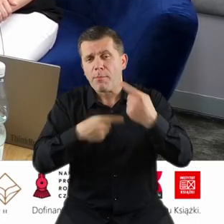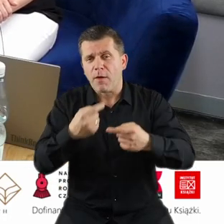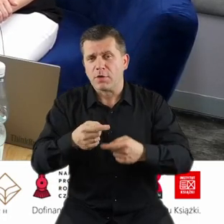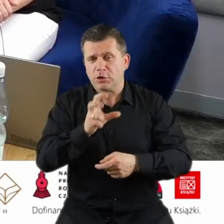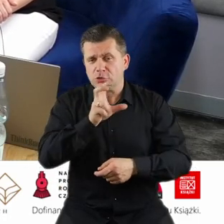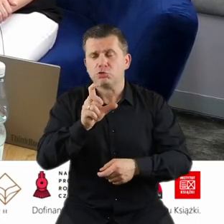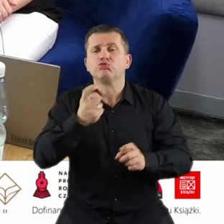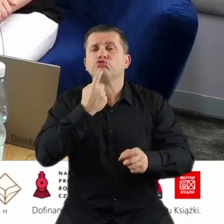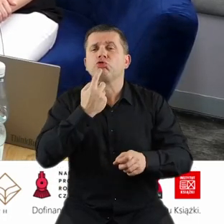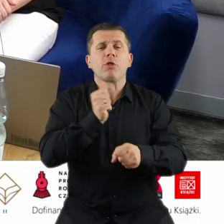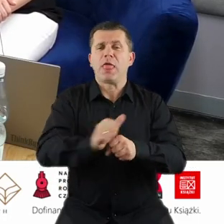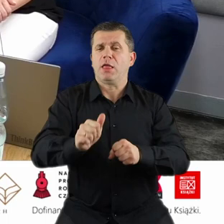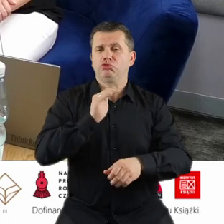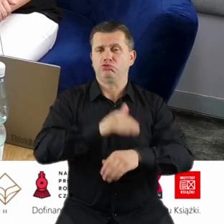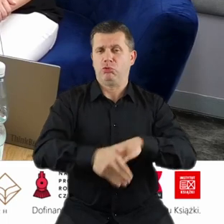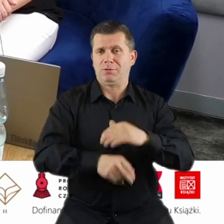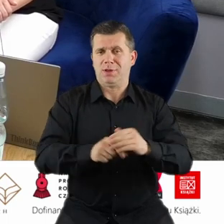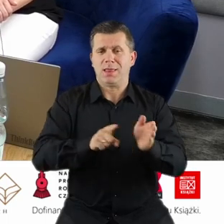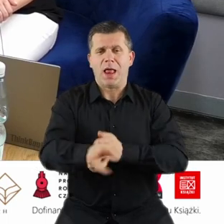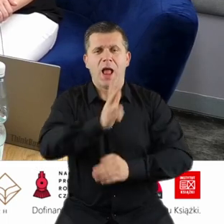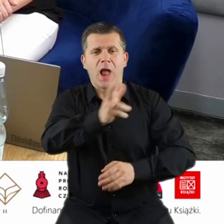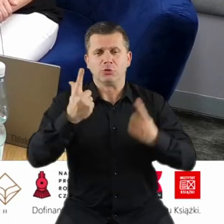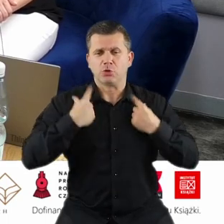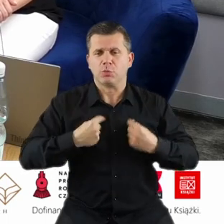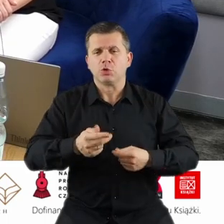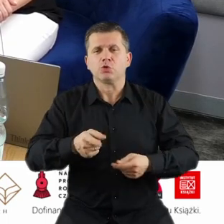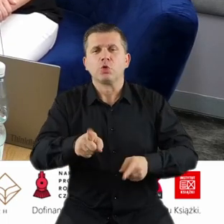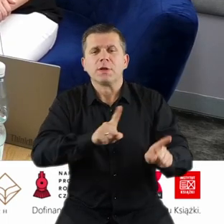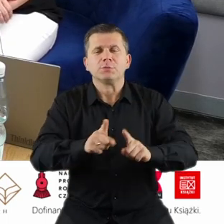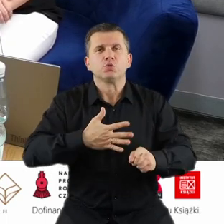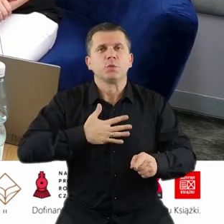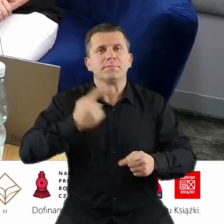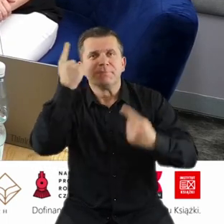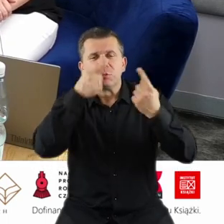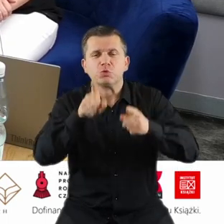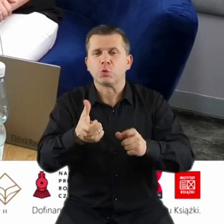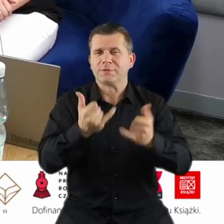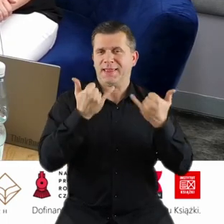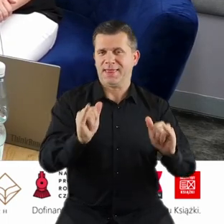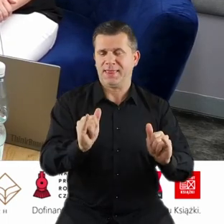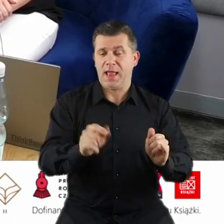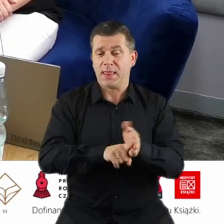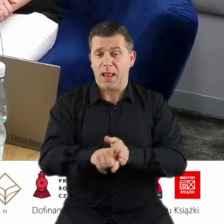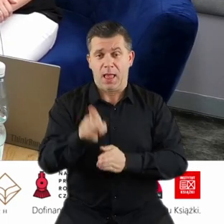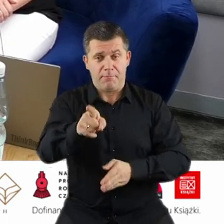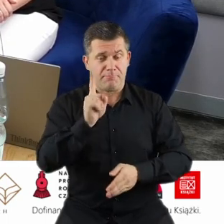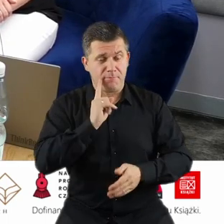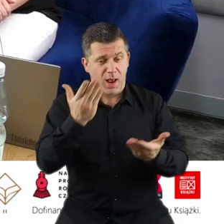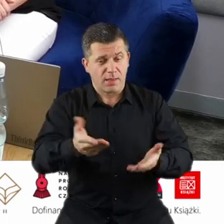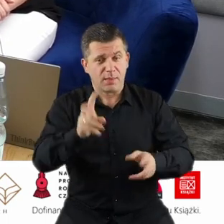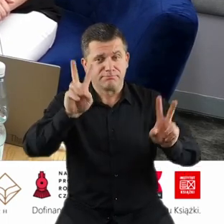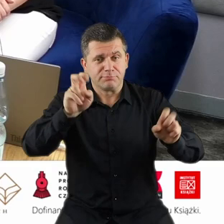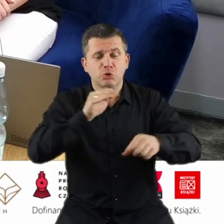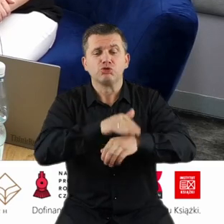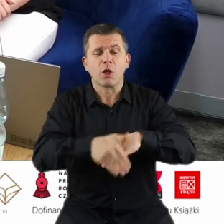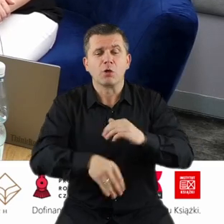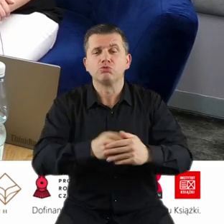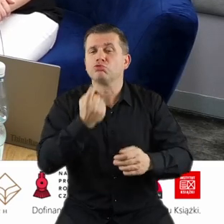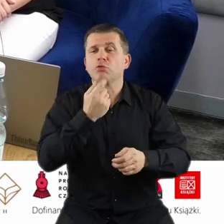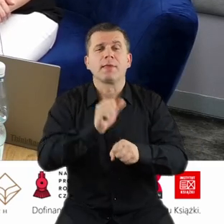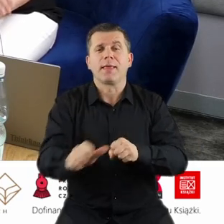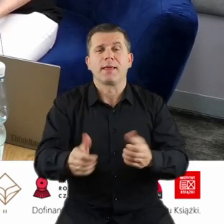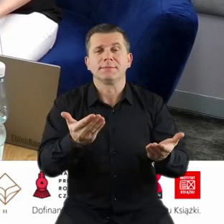pytanie, czym jest szczęście. Dla każdego znaczy ono co innego. Ja natomiast jestem ciekawa, czym dla pana jest szczęście, jakby je pan